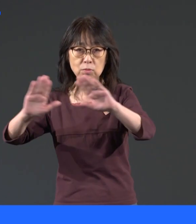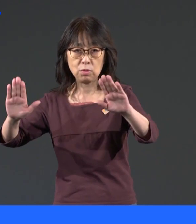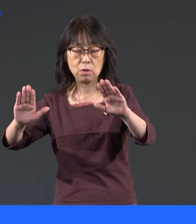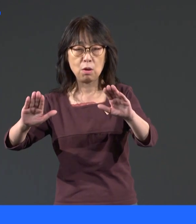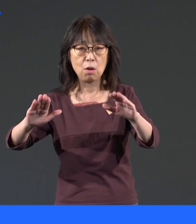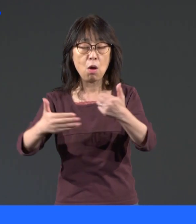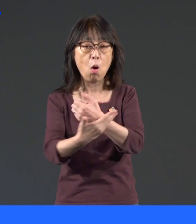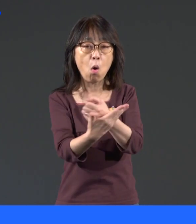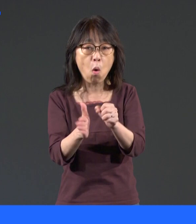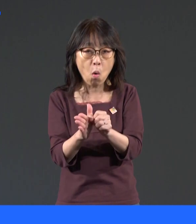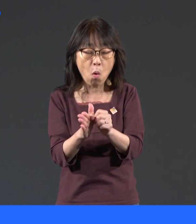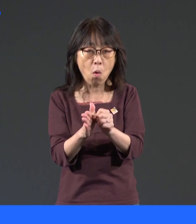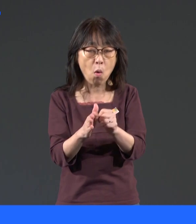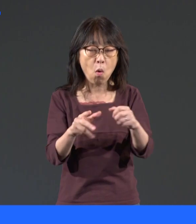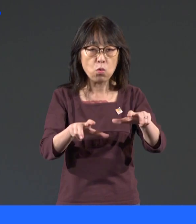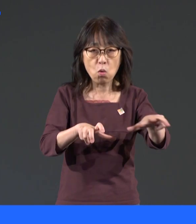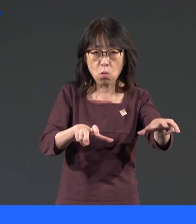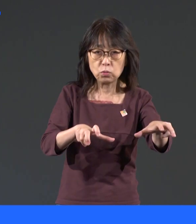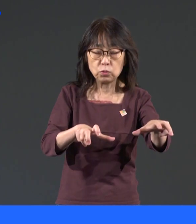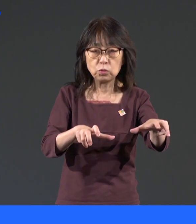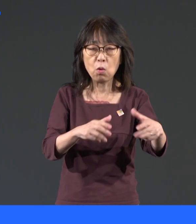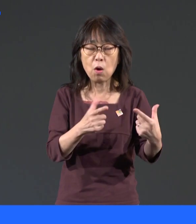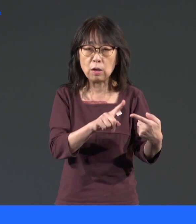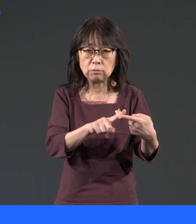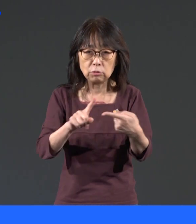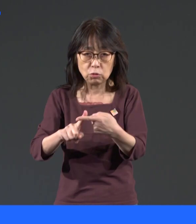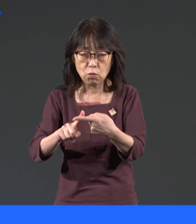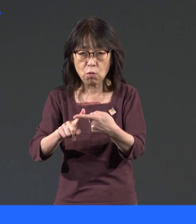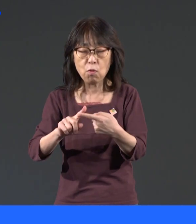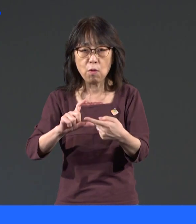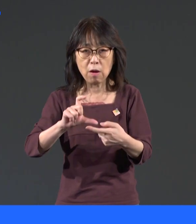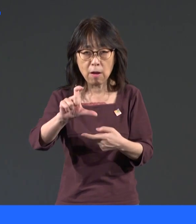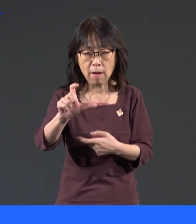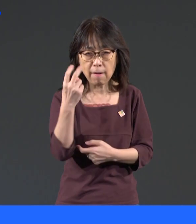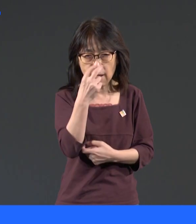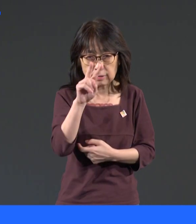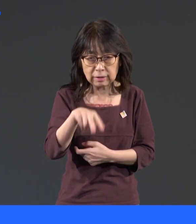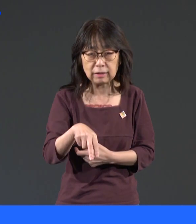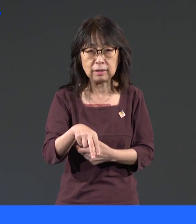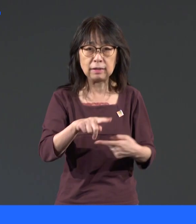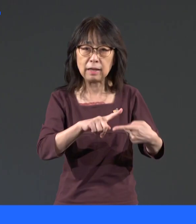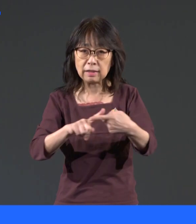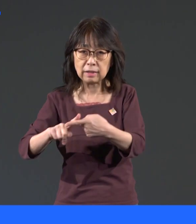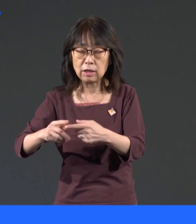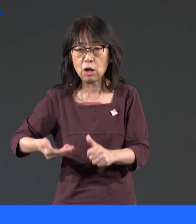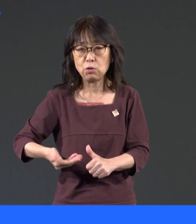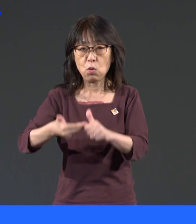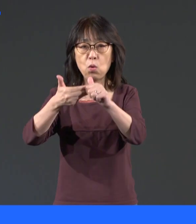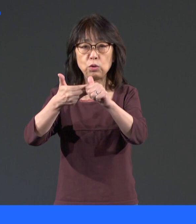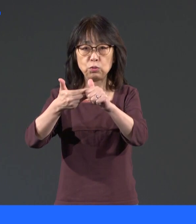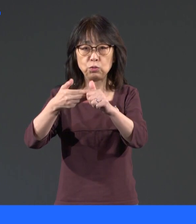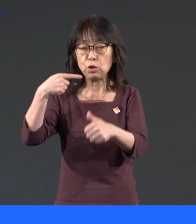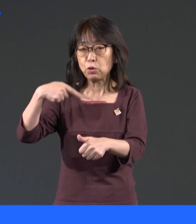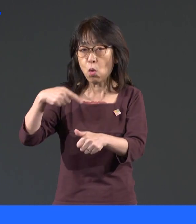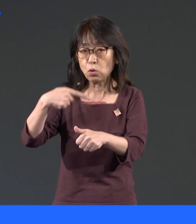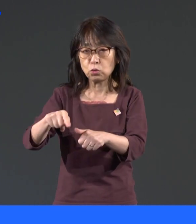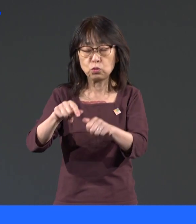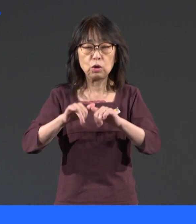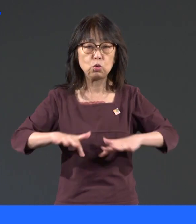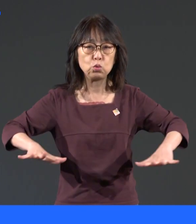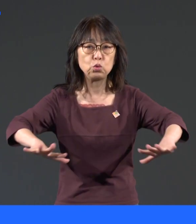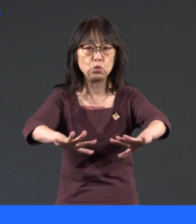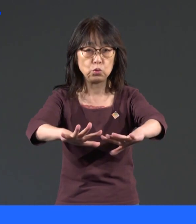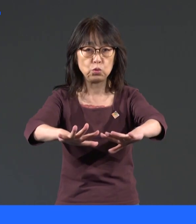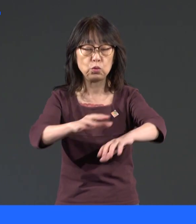健康を適切に維持管理をしていくえ動物愛護や適正飼育の教育普及の充実というような